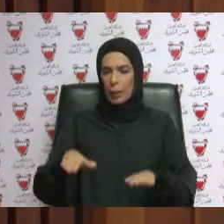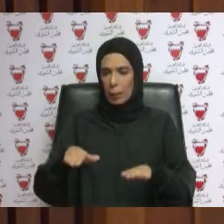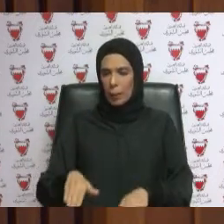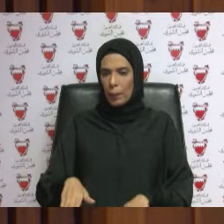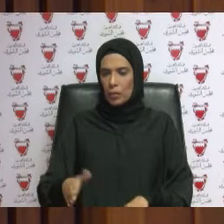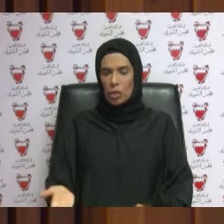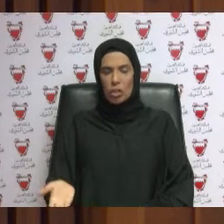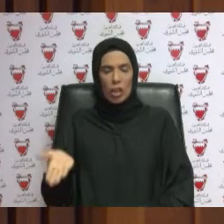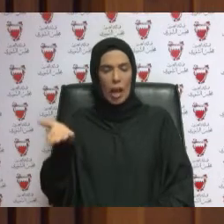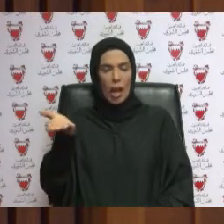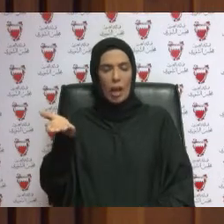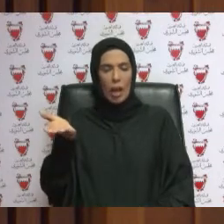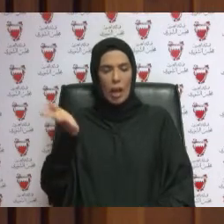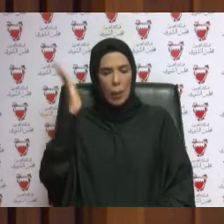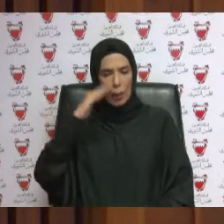للمرأة برئاسة